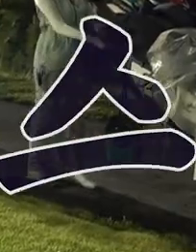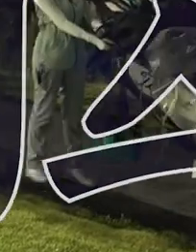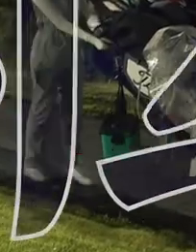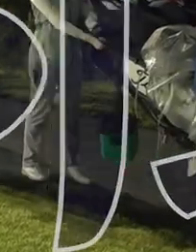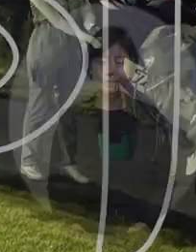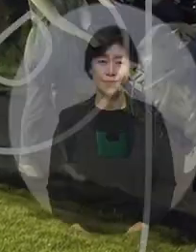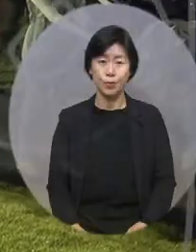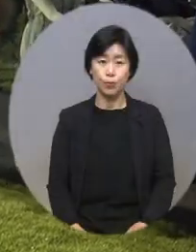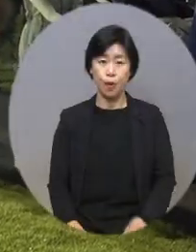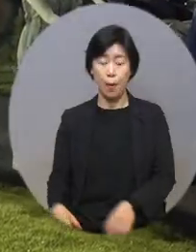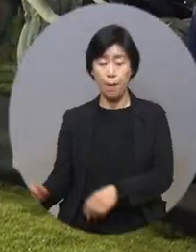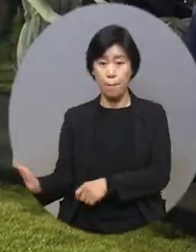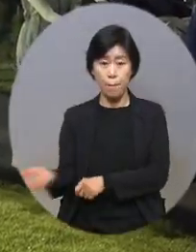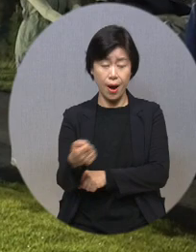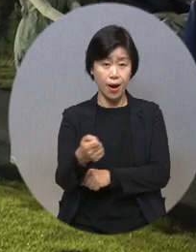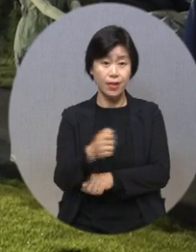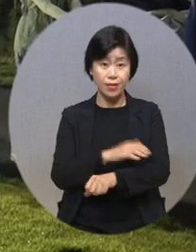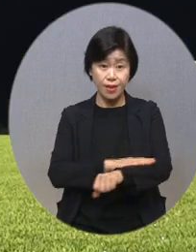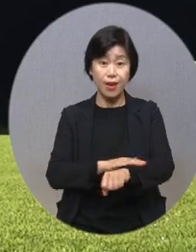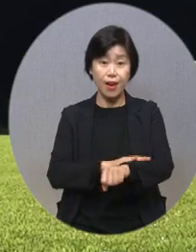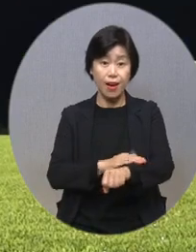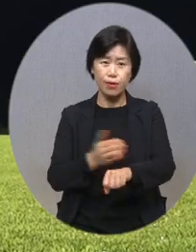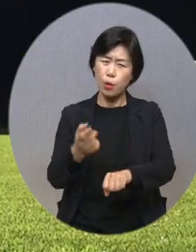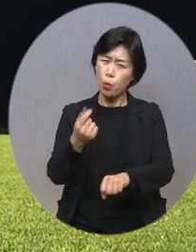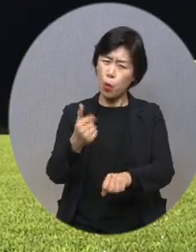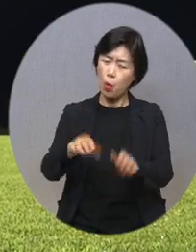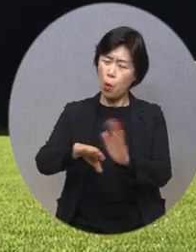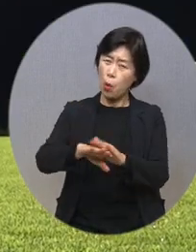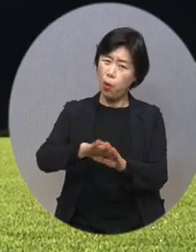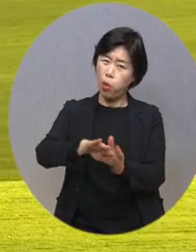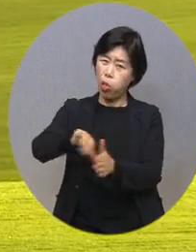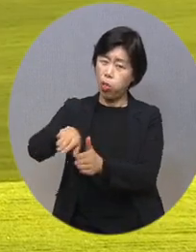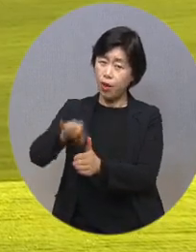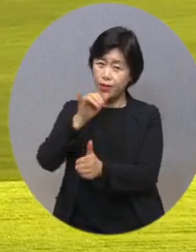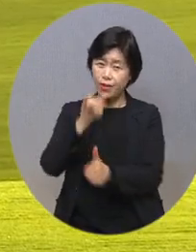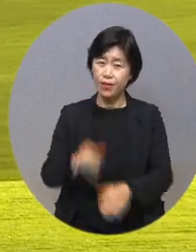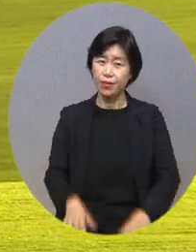오 나이스! 쳤어 약간 우측인데.